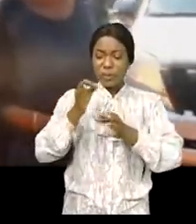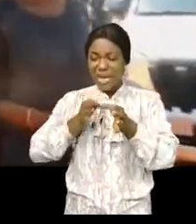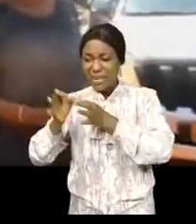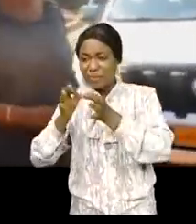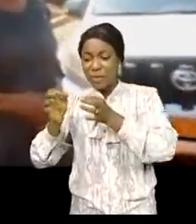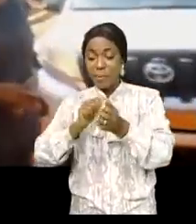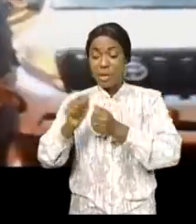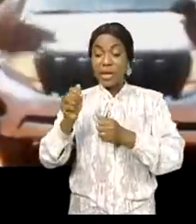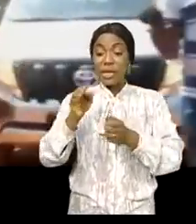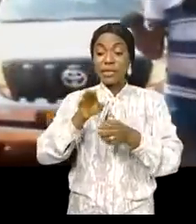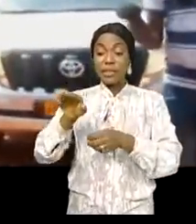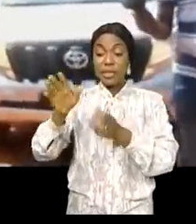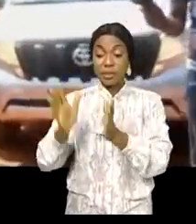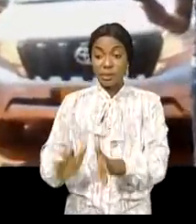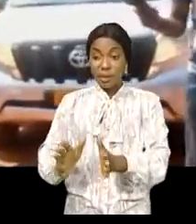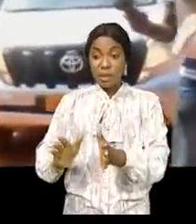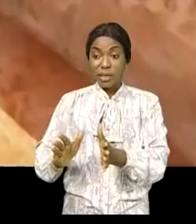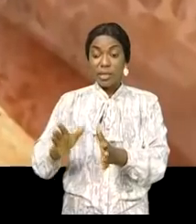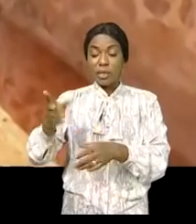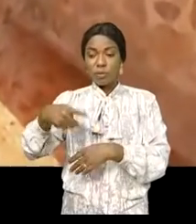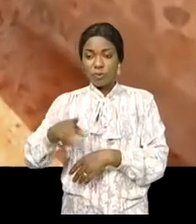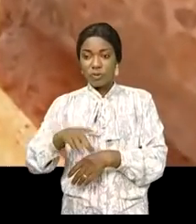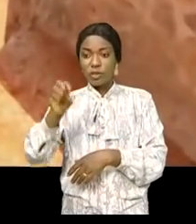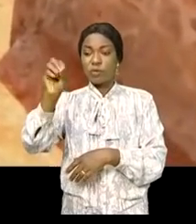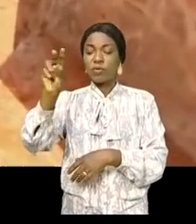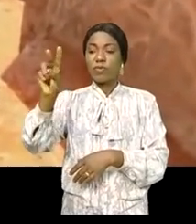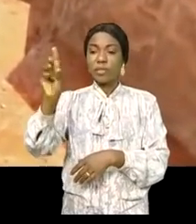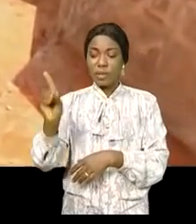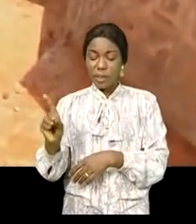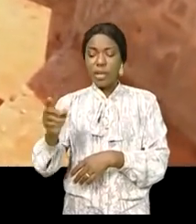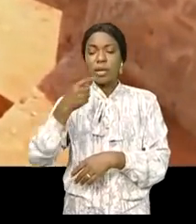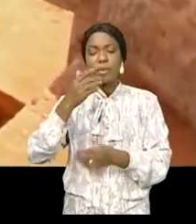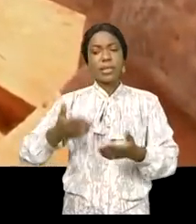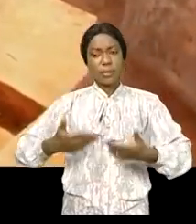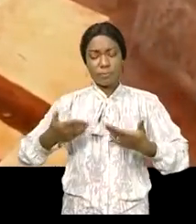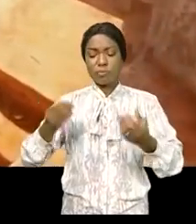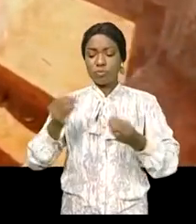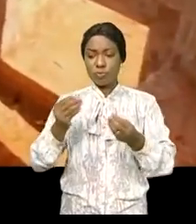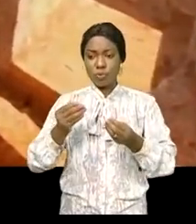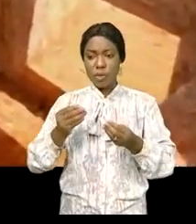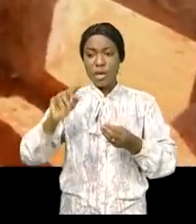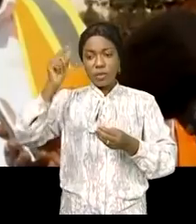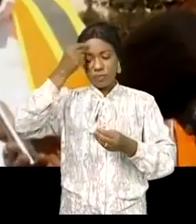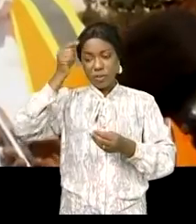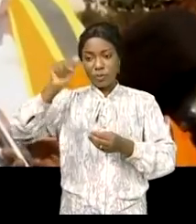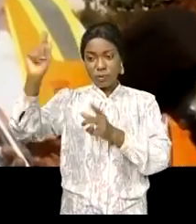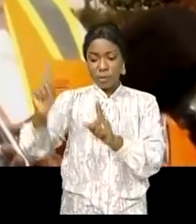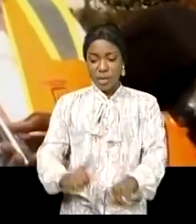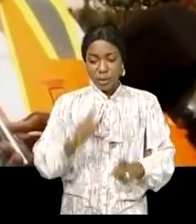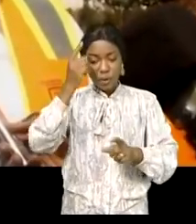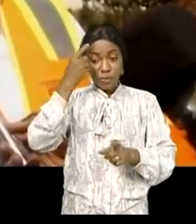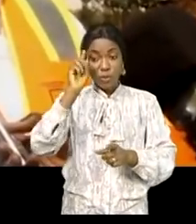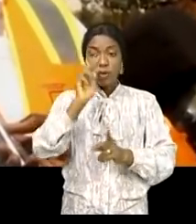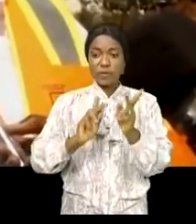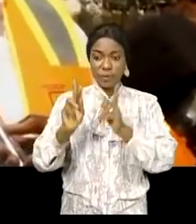sur l'évolution des travaux. Trésor Kachala s'est dit heureux de voir l'autorité provinciale visiter ces chantiers. C'est de bon aloi